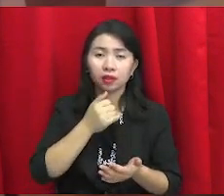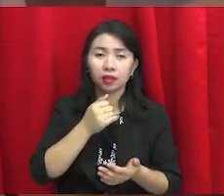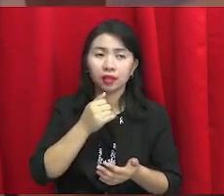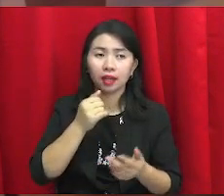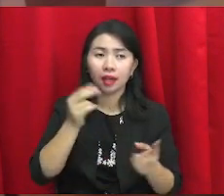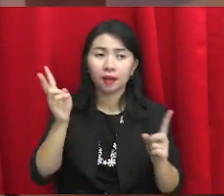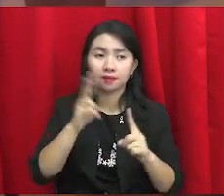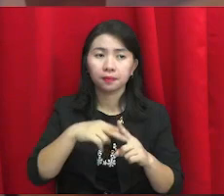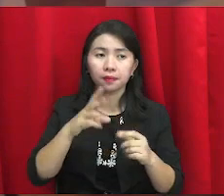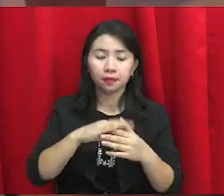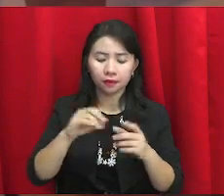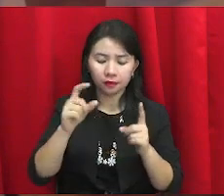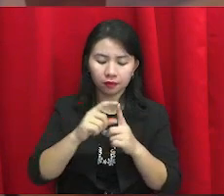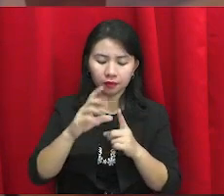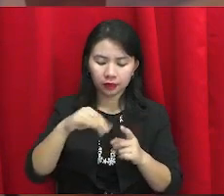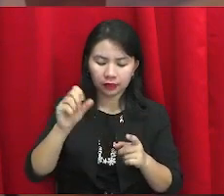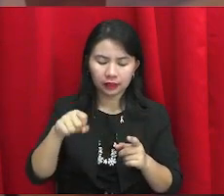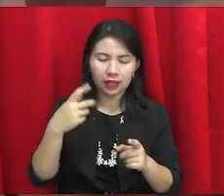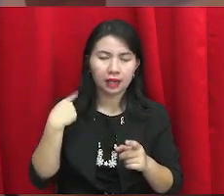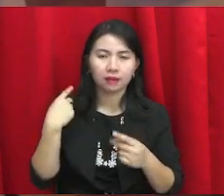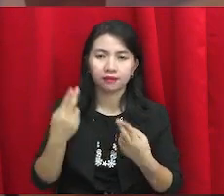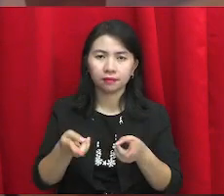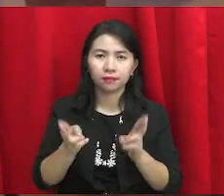mga pangyayaring napakaraming ganyan